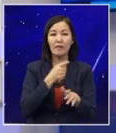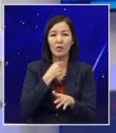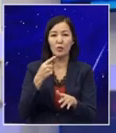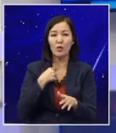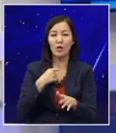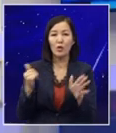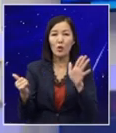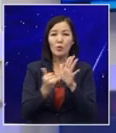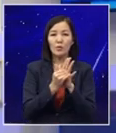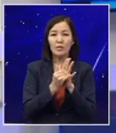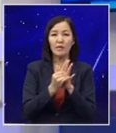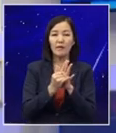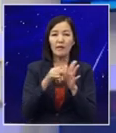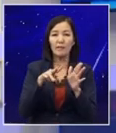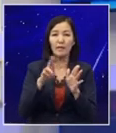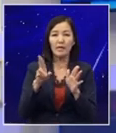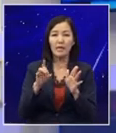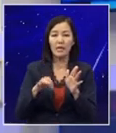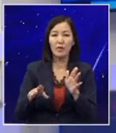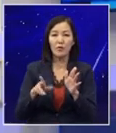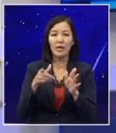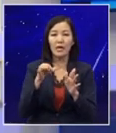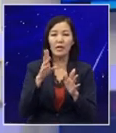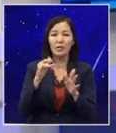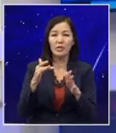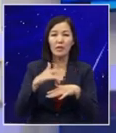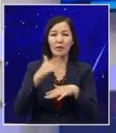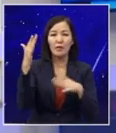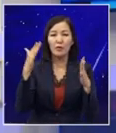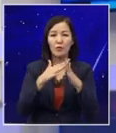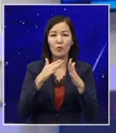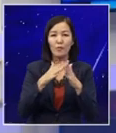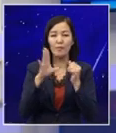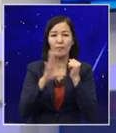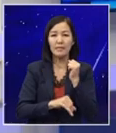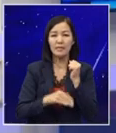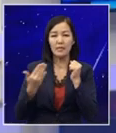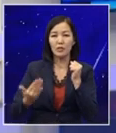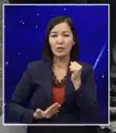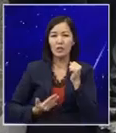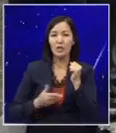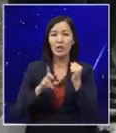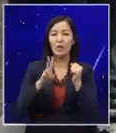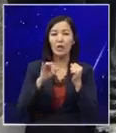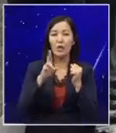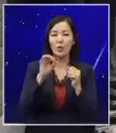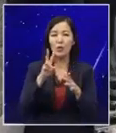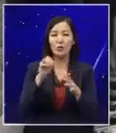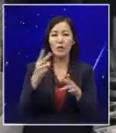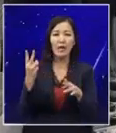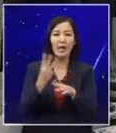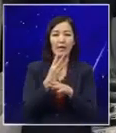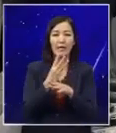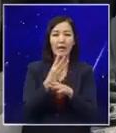Ее установили в микрорайоне Гарышкер на фасаде многоквартирного жилого дома, в котором последние годы жил Наукен Суанбаев. Это уже третья по